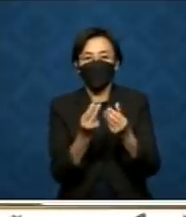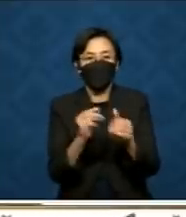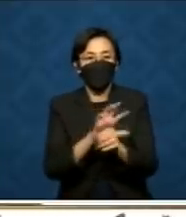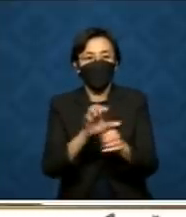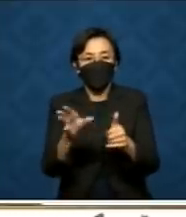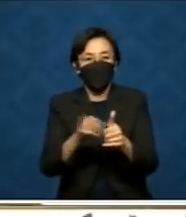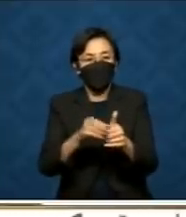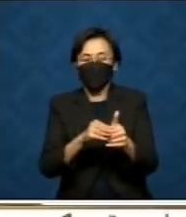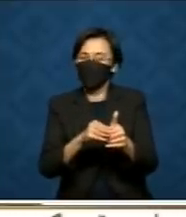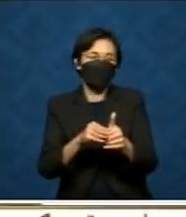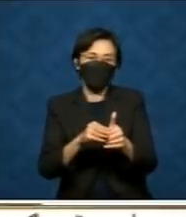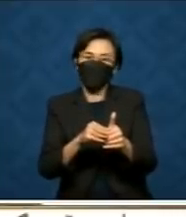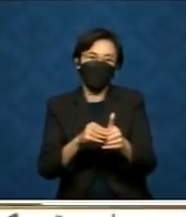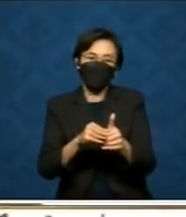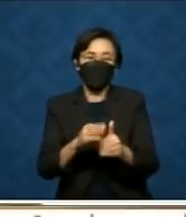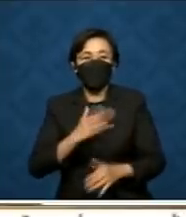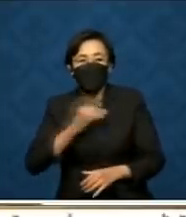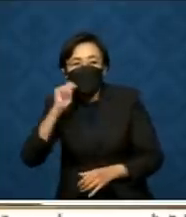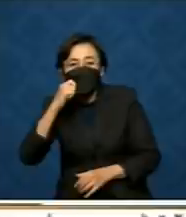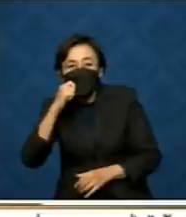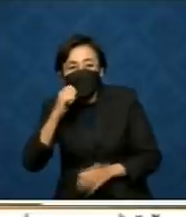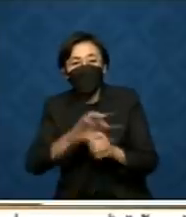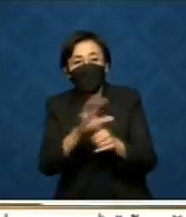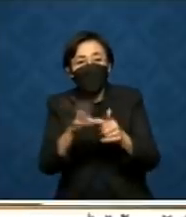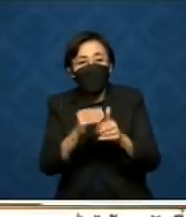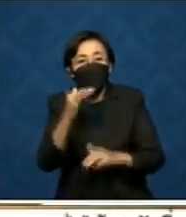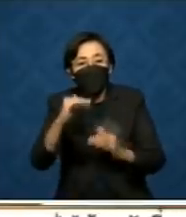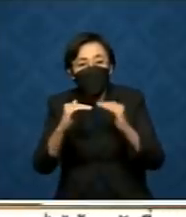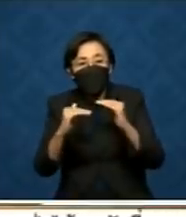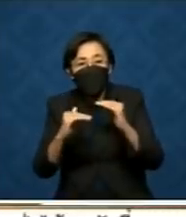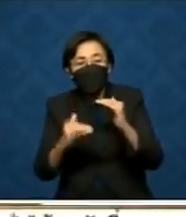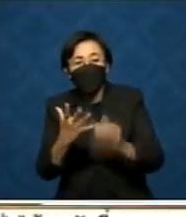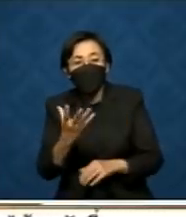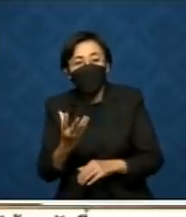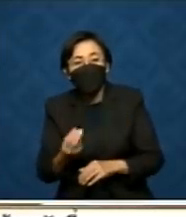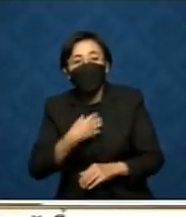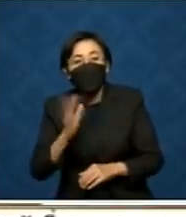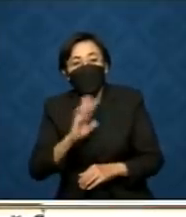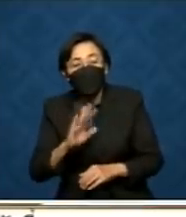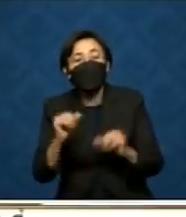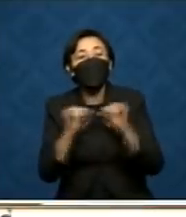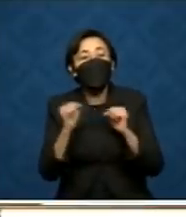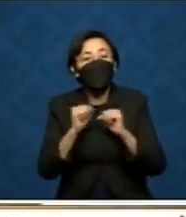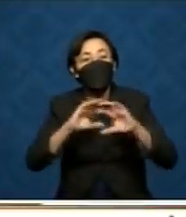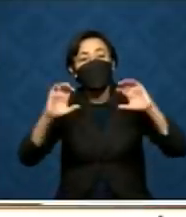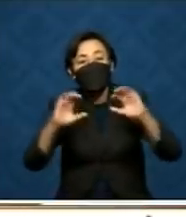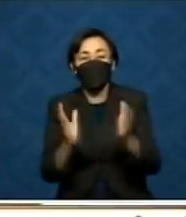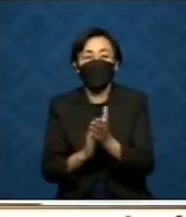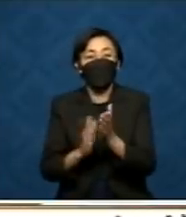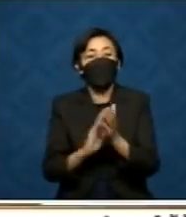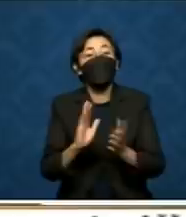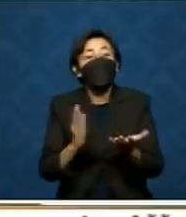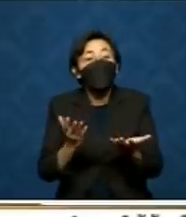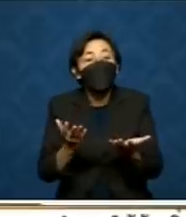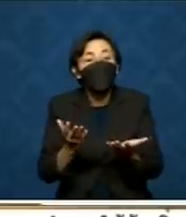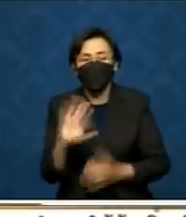ประเดี๋ยวก็จะมีคนบอกว่าผมอิจฉาไม่อยากให้มันรถเหรอพี่กลัวฝ่ายรัฐบาลจะหน้าบานเหรอก็ได้รับคำจบไม่อ่ะ